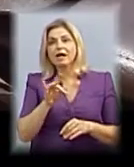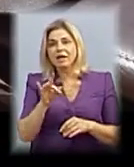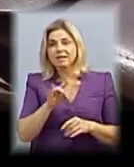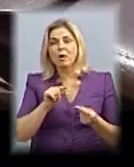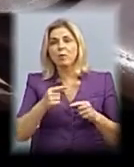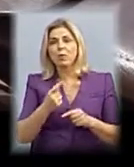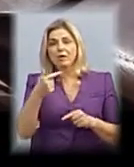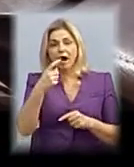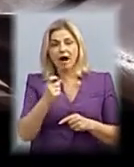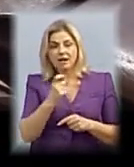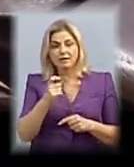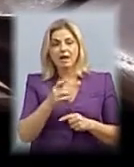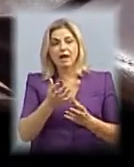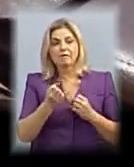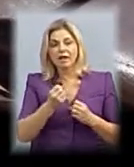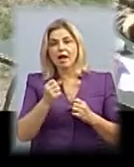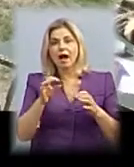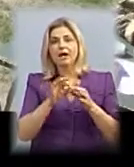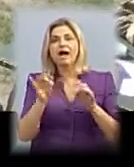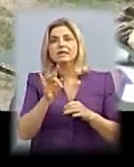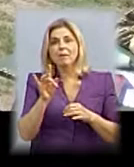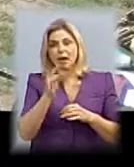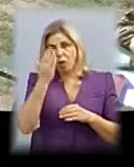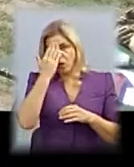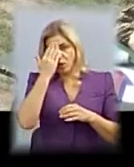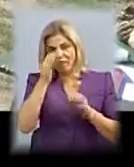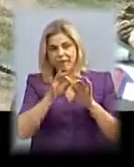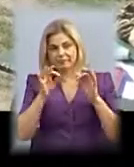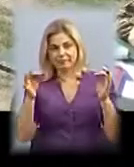учасників зборів, знімають мірки голови.